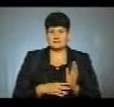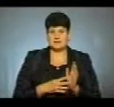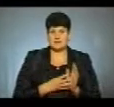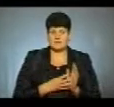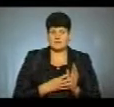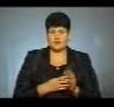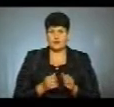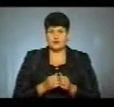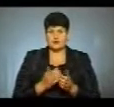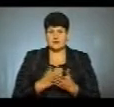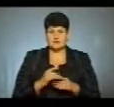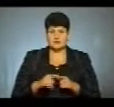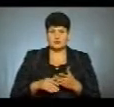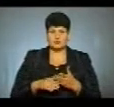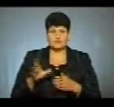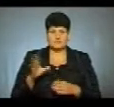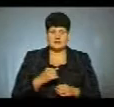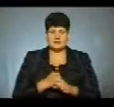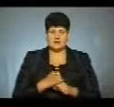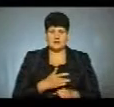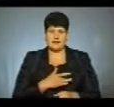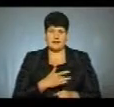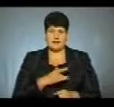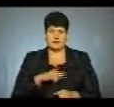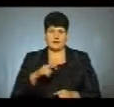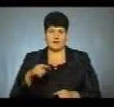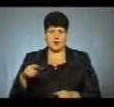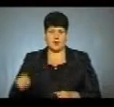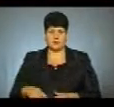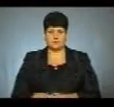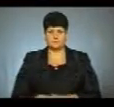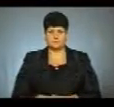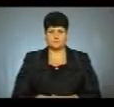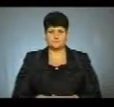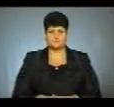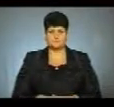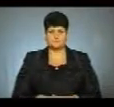карета швидкої допомоги, де усім охочим роблять електрокардіограму.